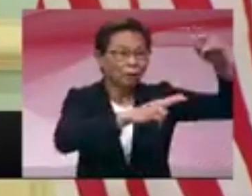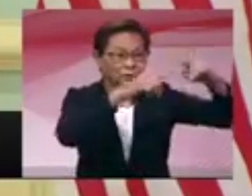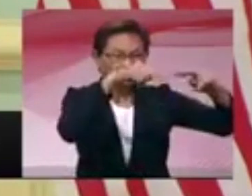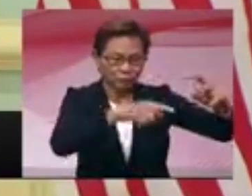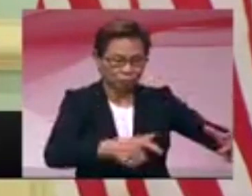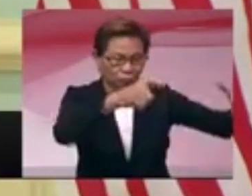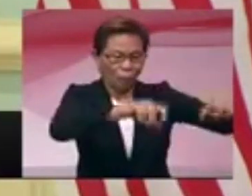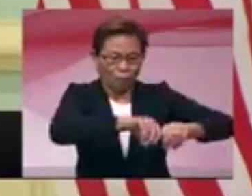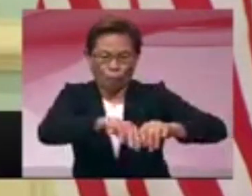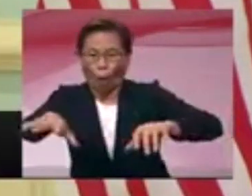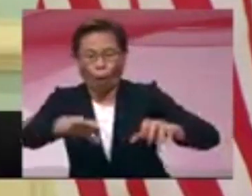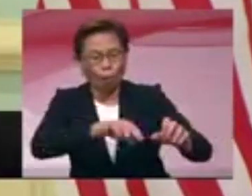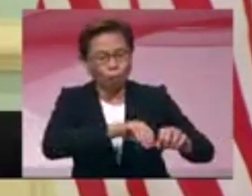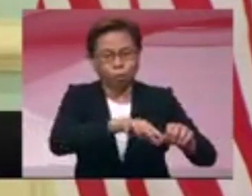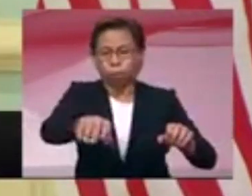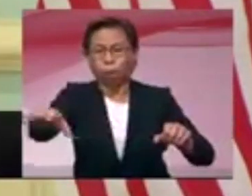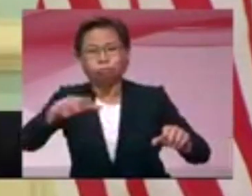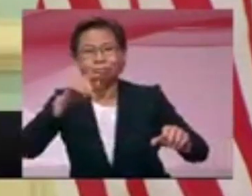lain. Dan